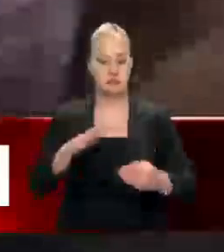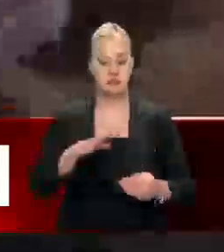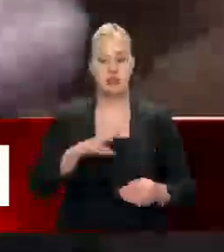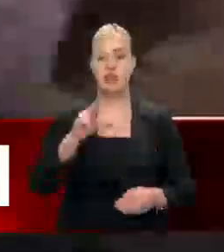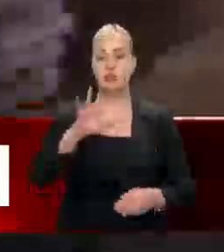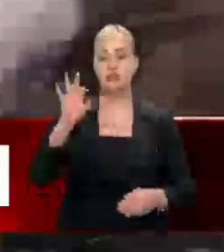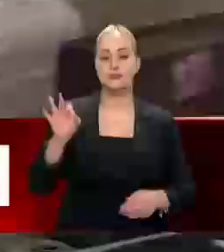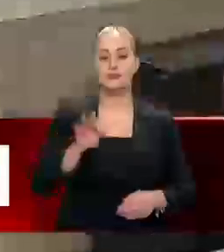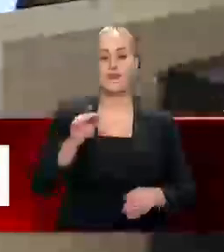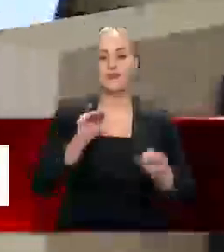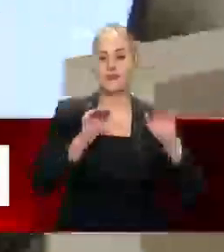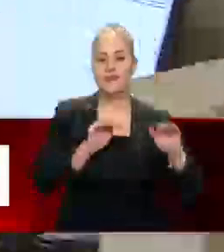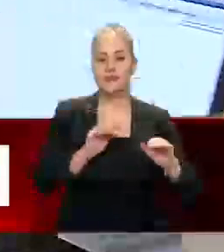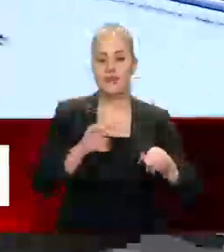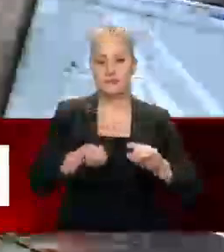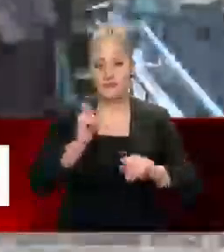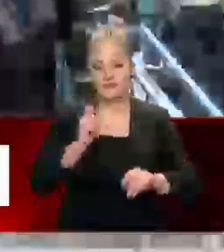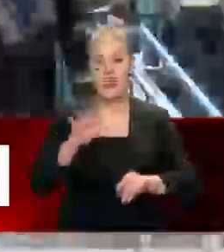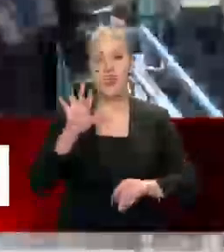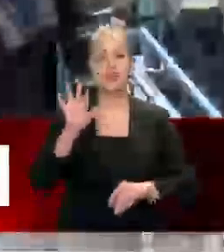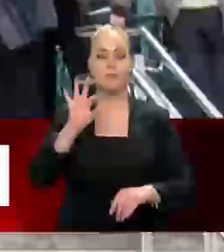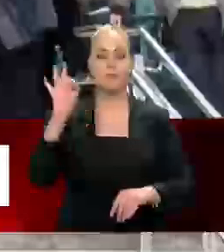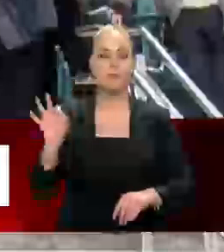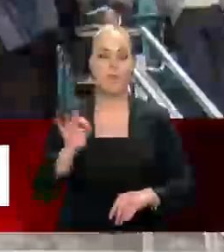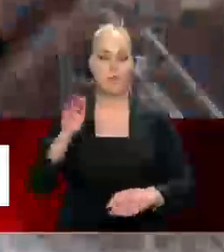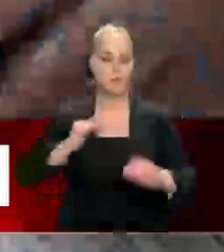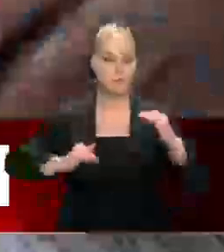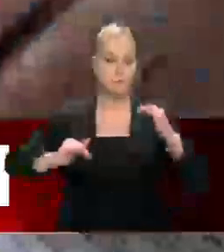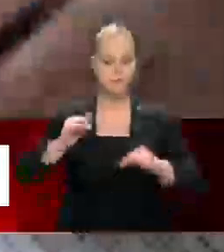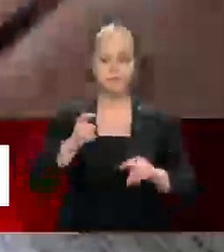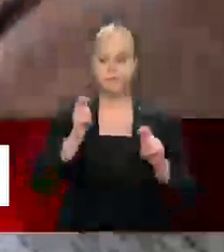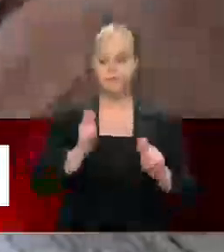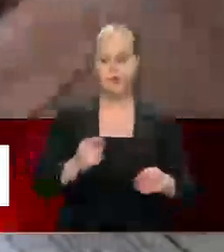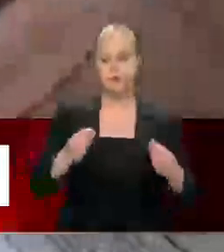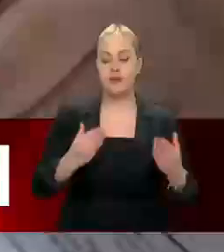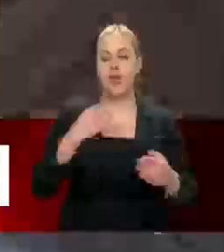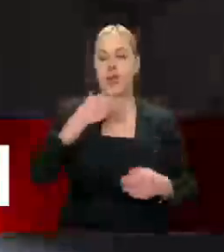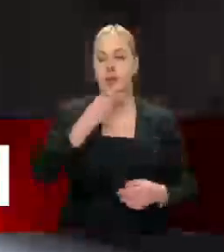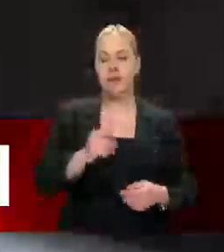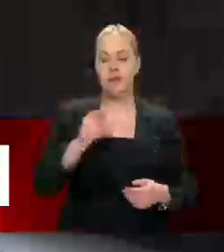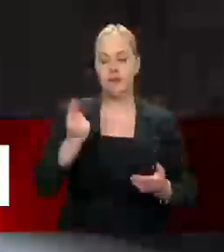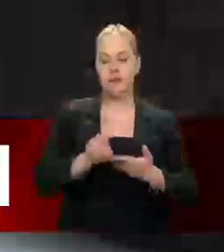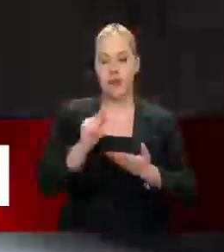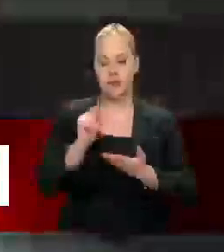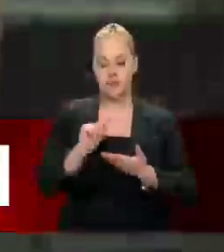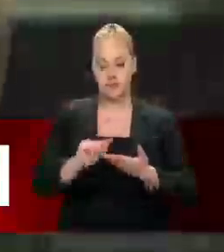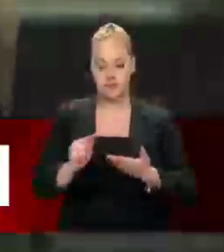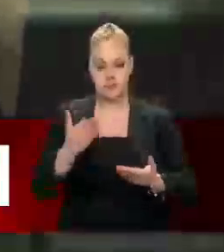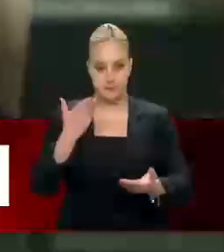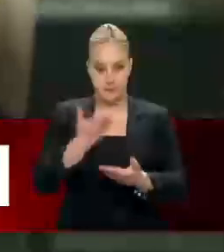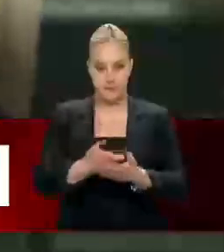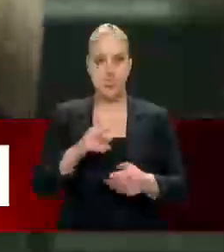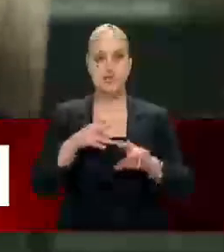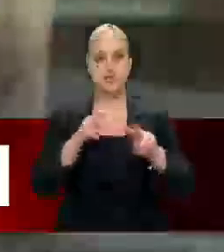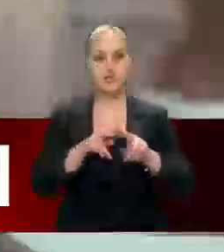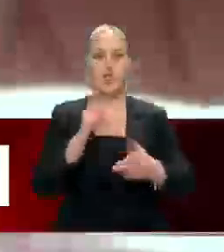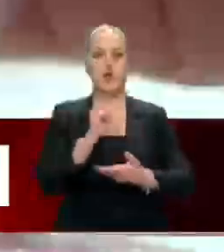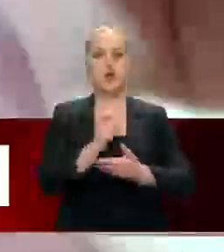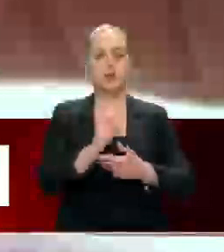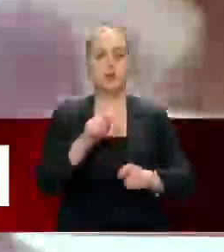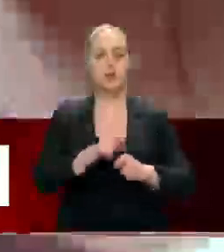milyar liralık destek limiti 50 milyar liraya çıkarıldı şartları sağlayanların emeklilik dilekçesi doldurduğu günlerde kıdem tazminatı ödemesinde